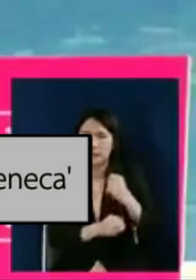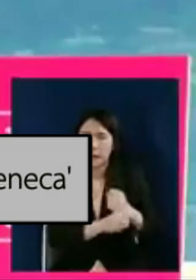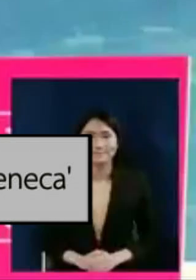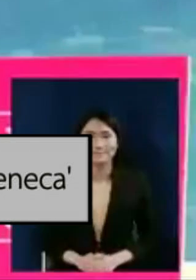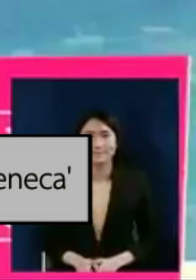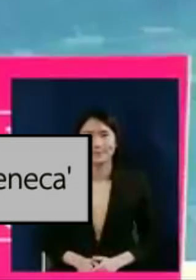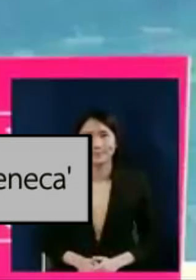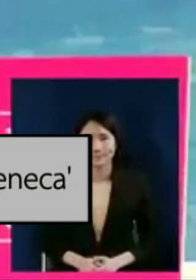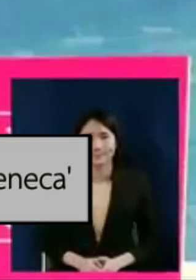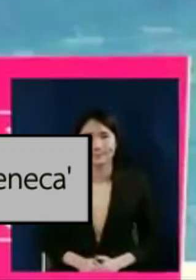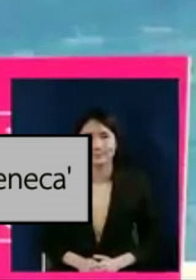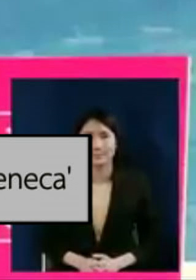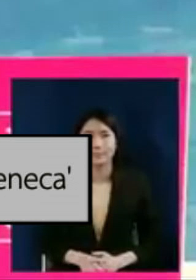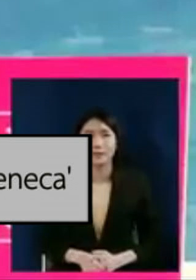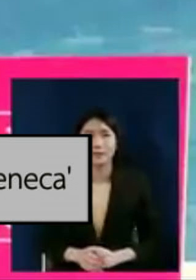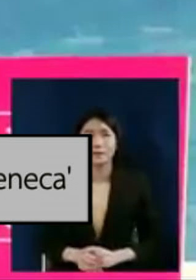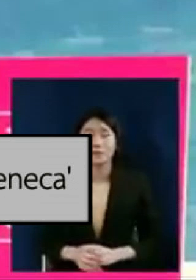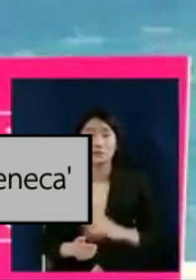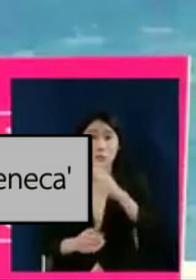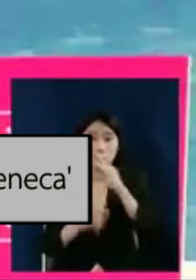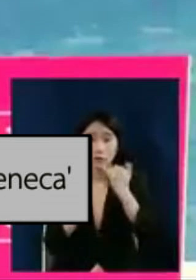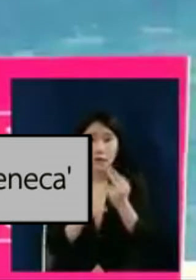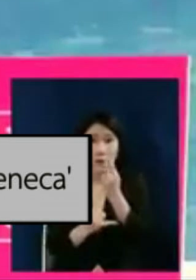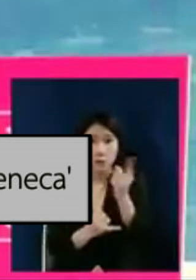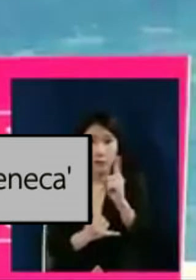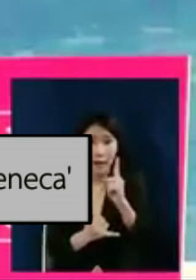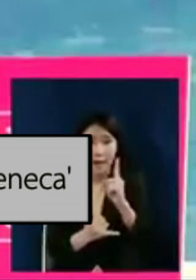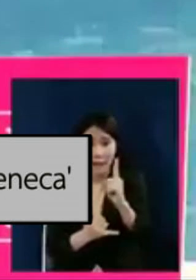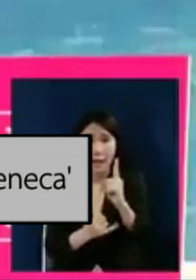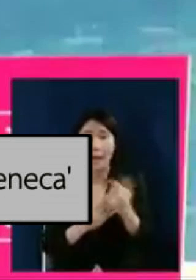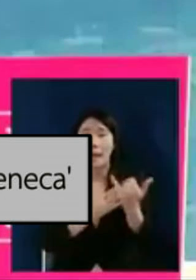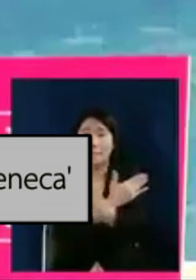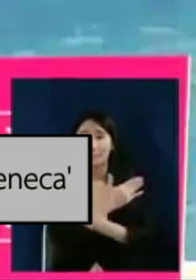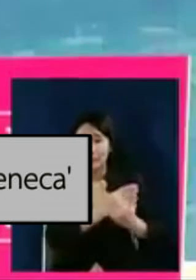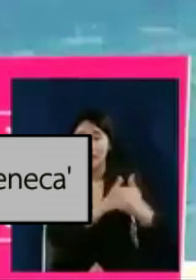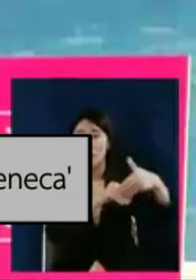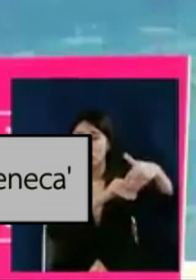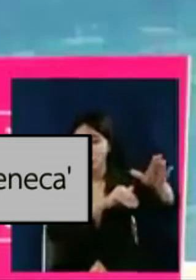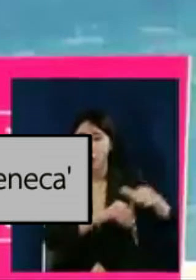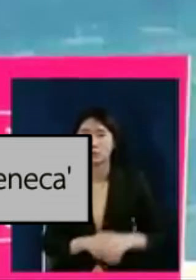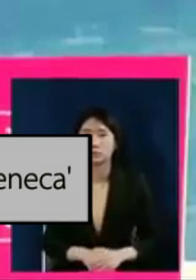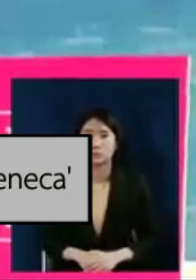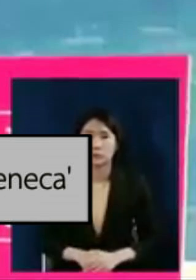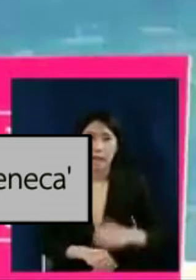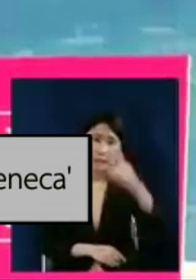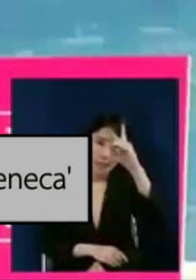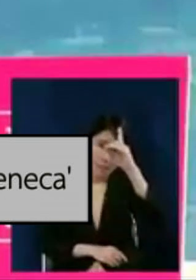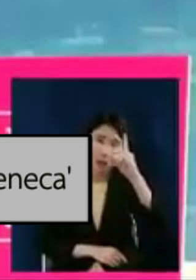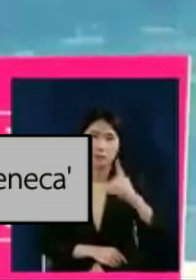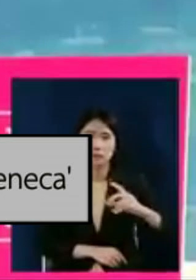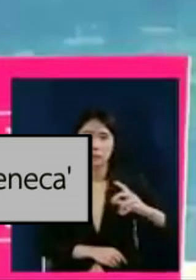ครับและเมื่อเราเห็นว่ามีการเสียชีวิตในนอร์เวย์ในโยมันน้ำอ๋อชาวโปรตุเกส